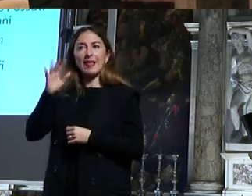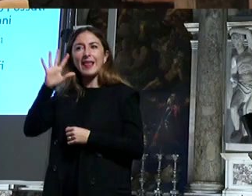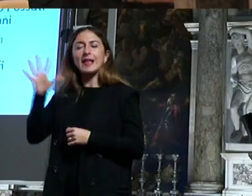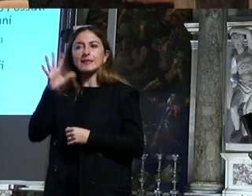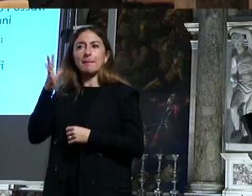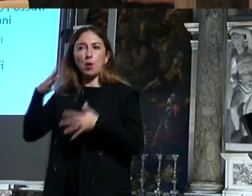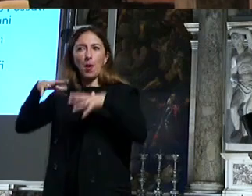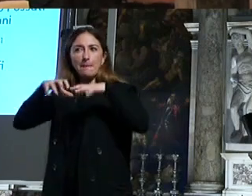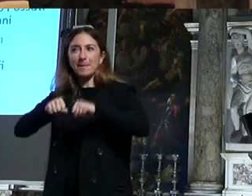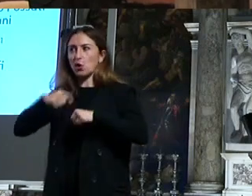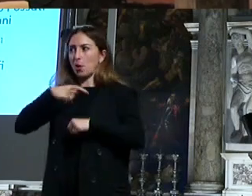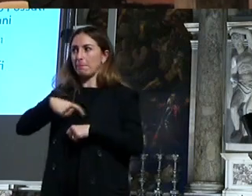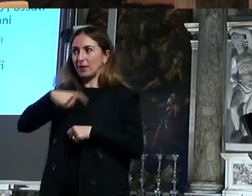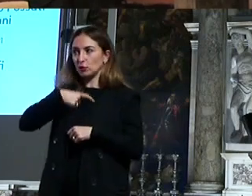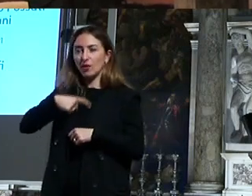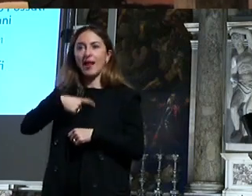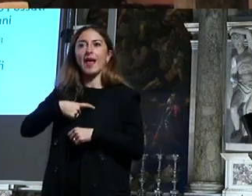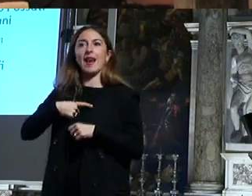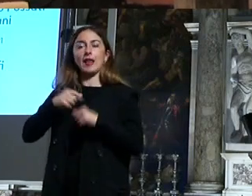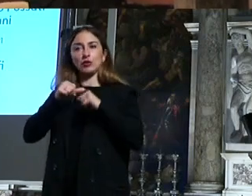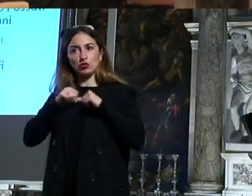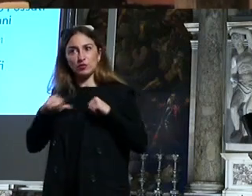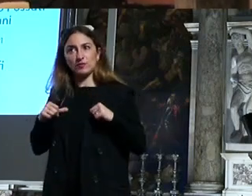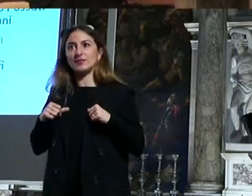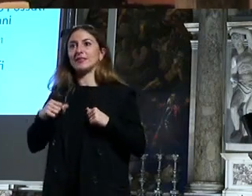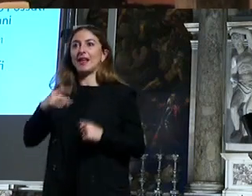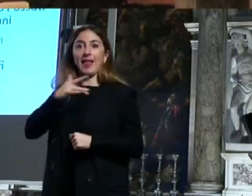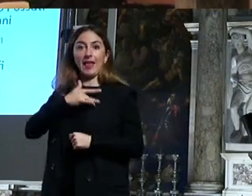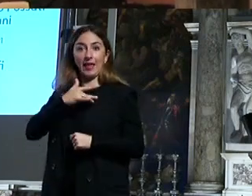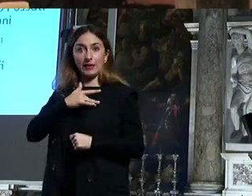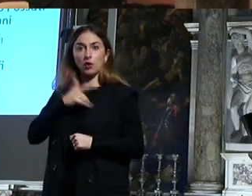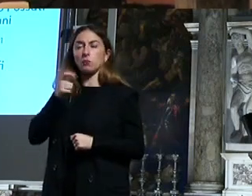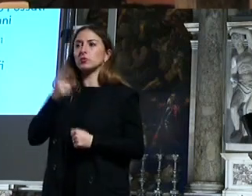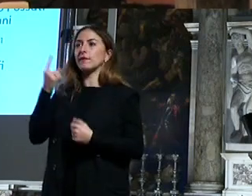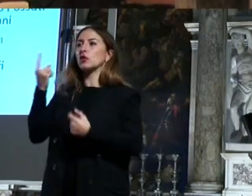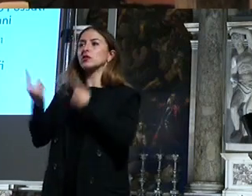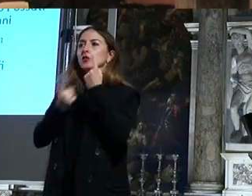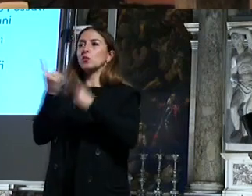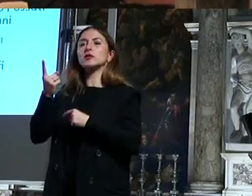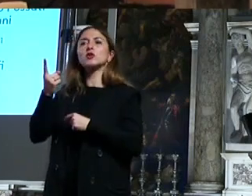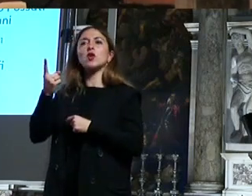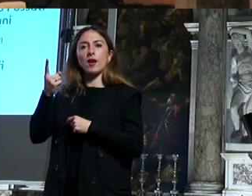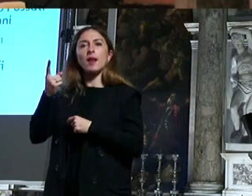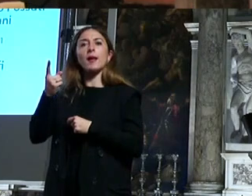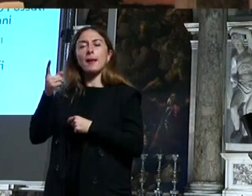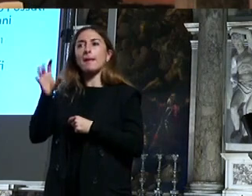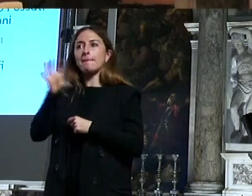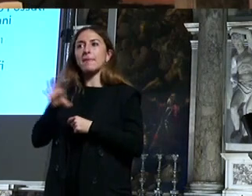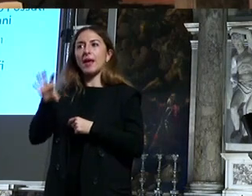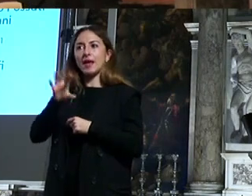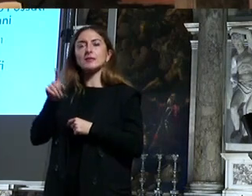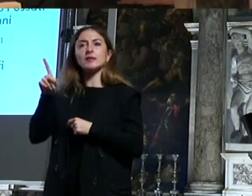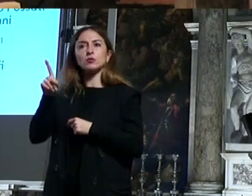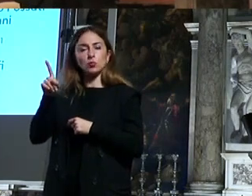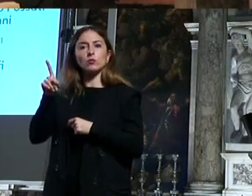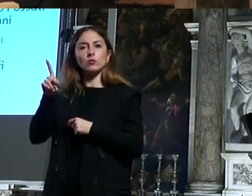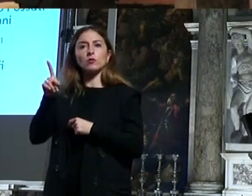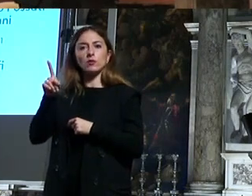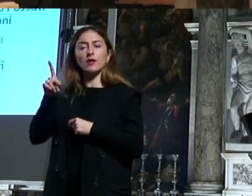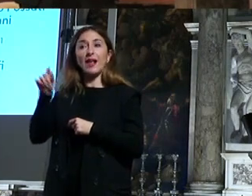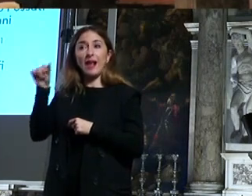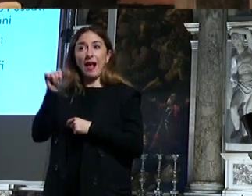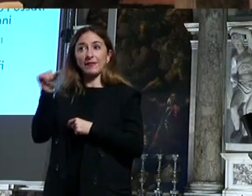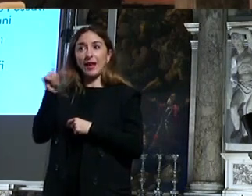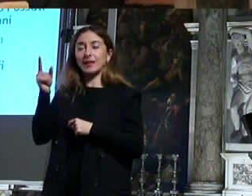impegno personale, civile e etico, obbligato dalla situazione drammatica del suo paese, l'Afghanistan, a lasciare la propria terra quando era